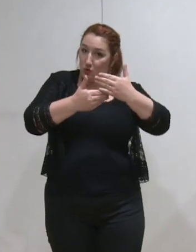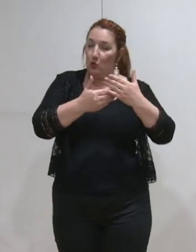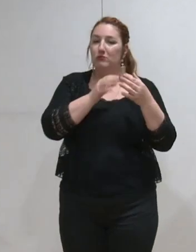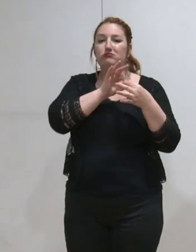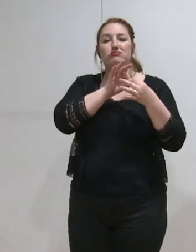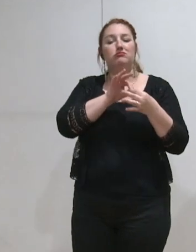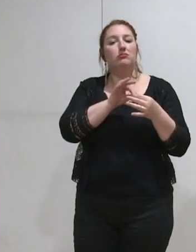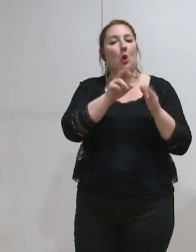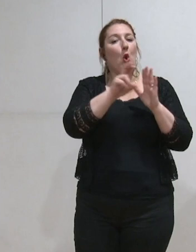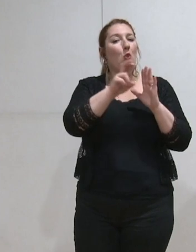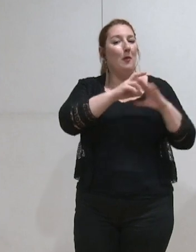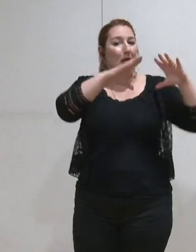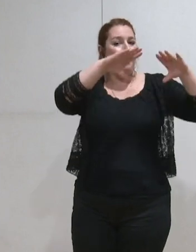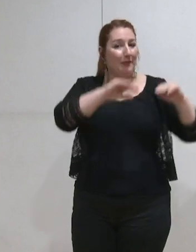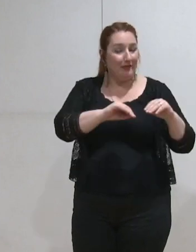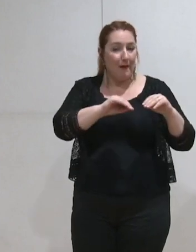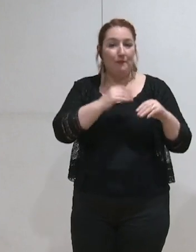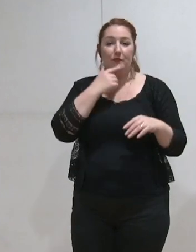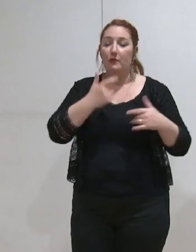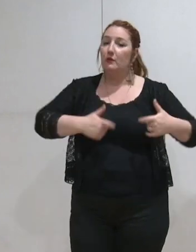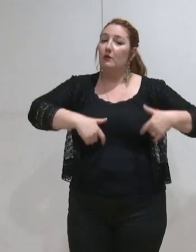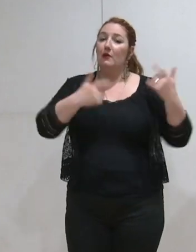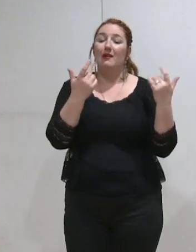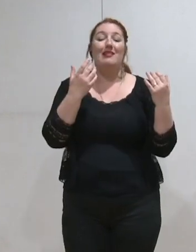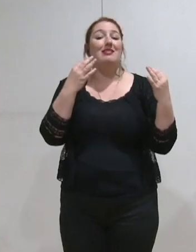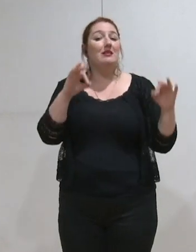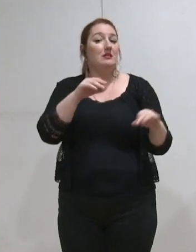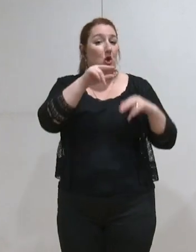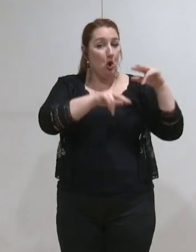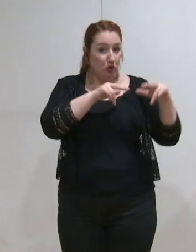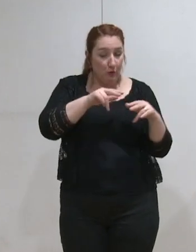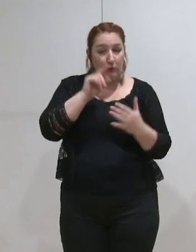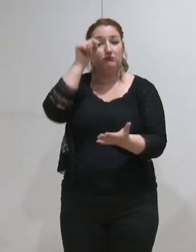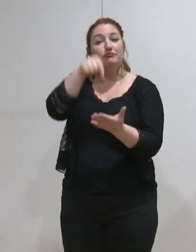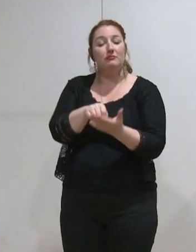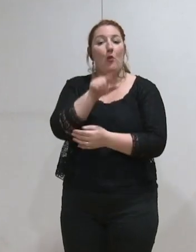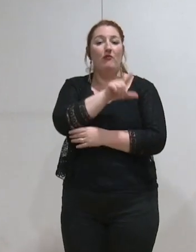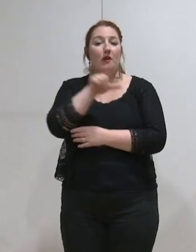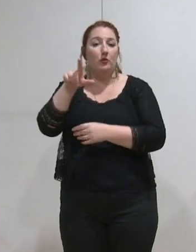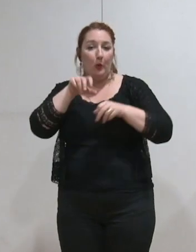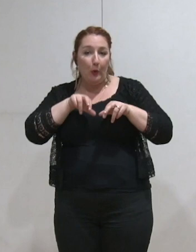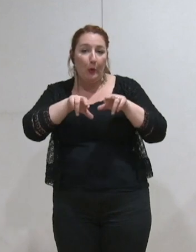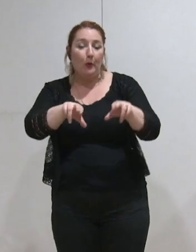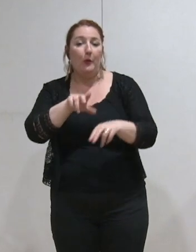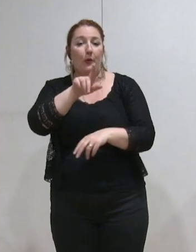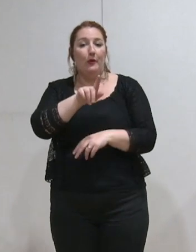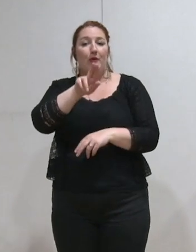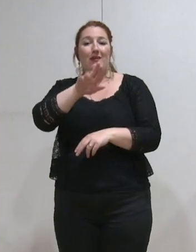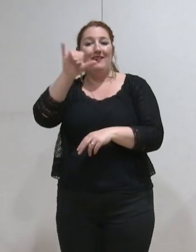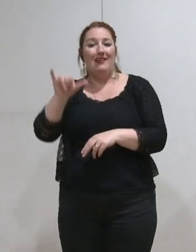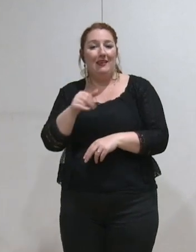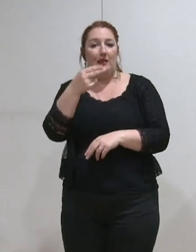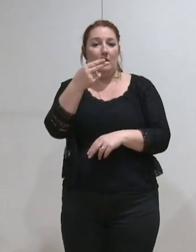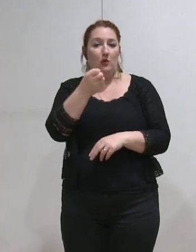22 rue guidem voilà ce qu'il est proposé d'accompagner d'aider dans le cadre donc de cette